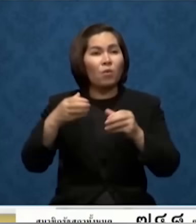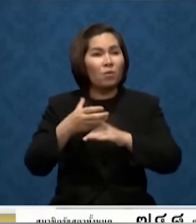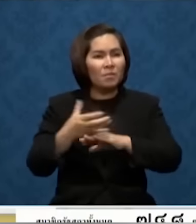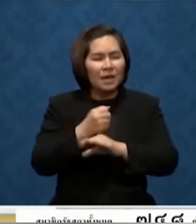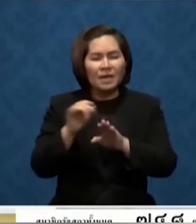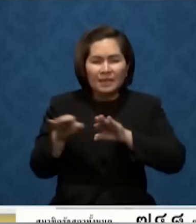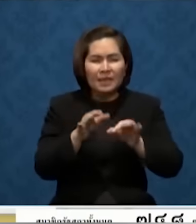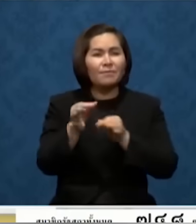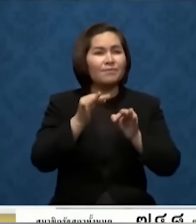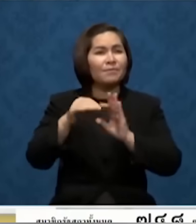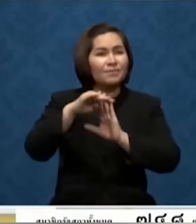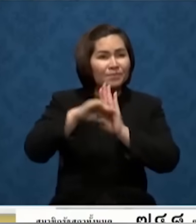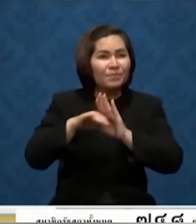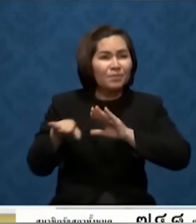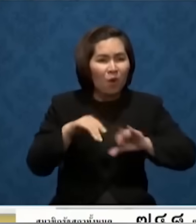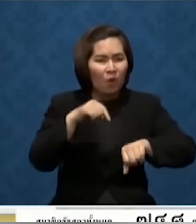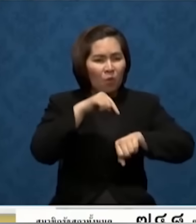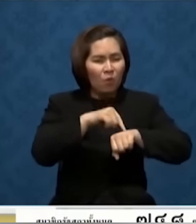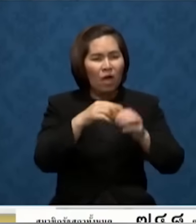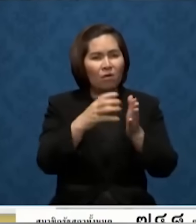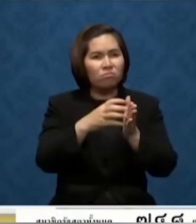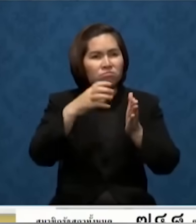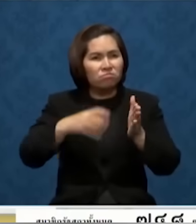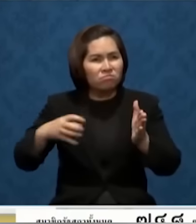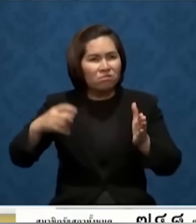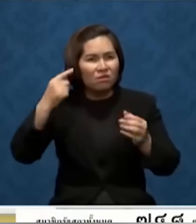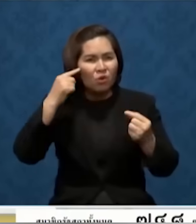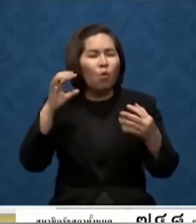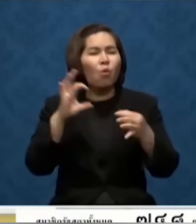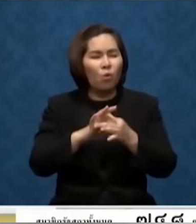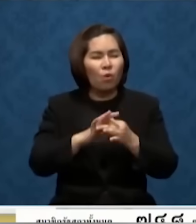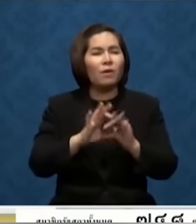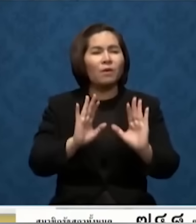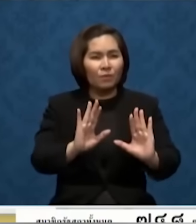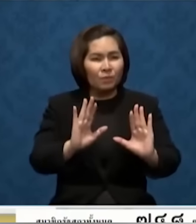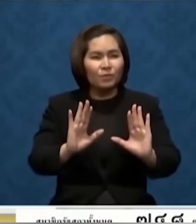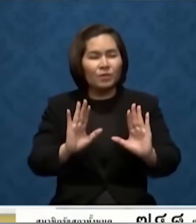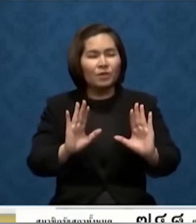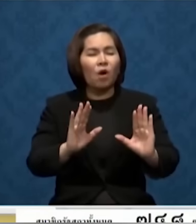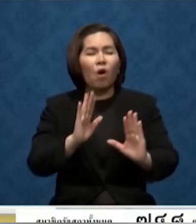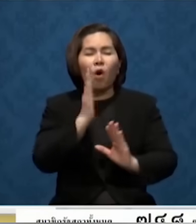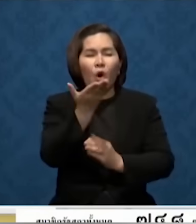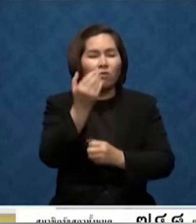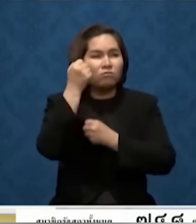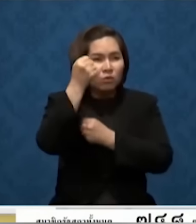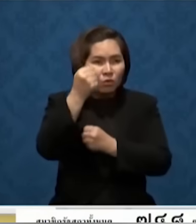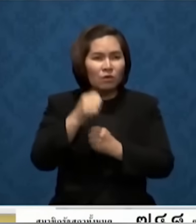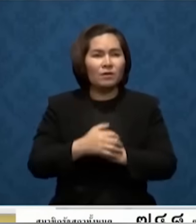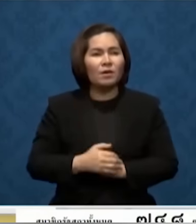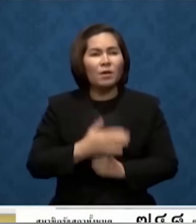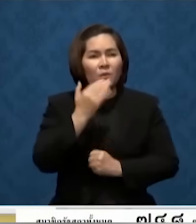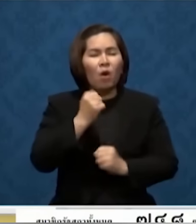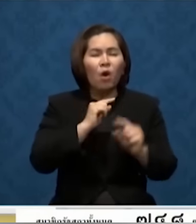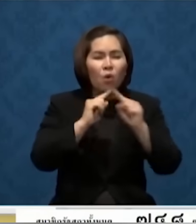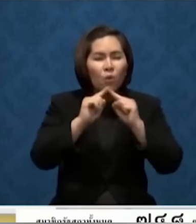จะชี้แจงอีกแล้วแล้วเดี๋ยวมันจะยืดยาว ไปท่านครับ ไม่ยืดยาว ผมเอกนัทพร้อมพันธ์ขอประท้วงท่านประธาน เพราะยังเราเพราะยังไงเราก็ยืนยันนะครับแล้วผมก็ชี้แ